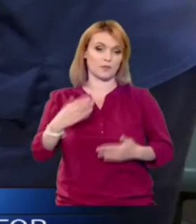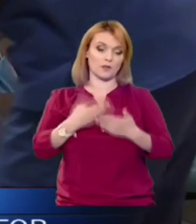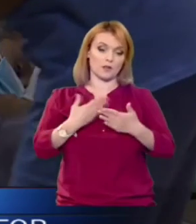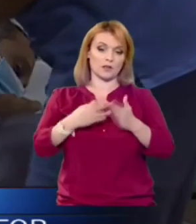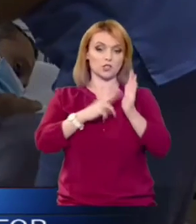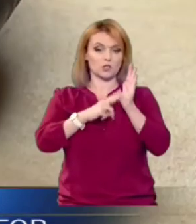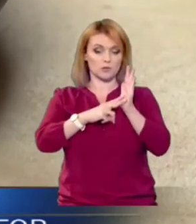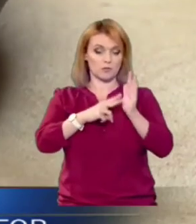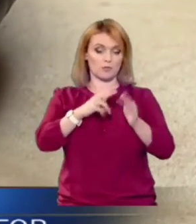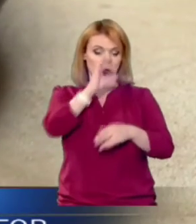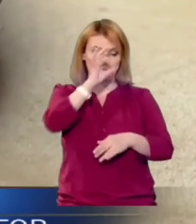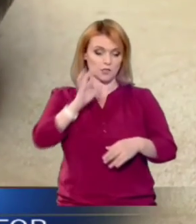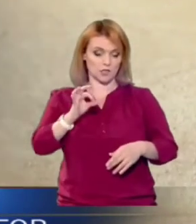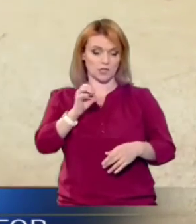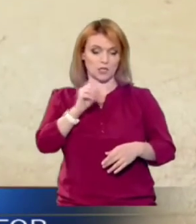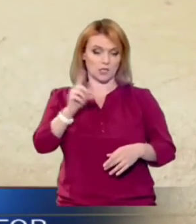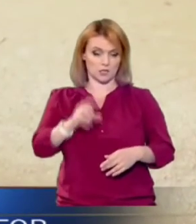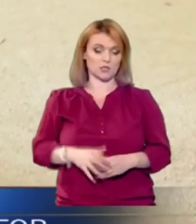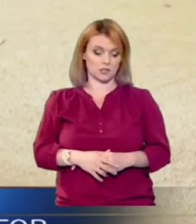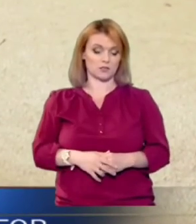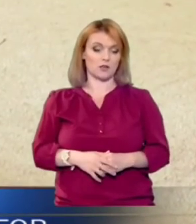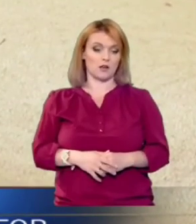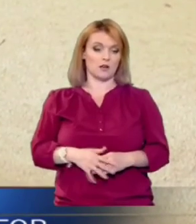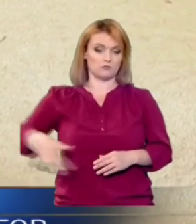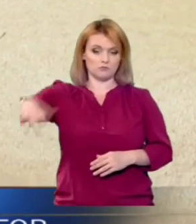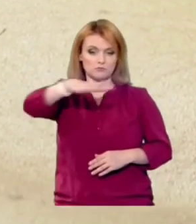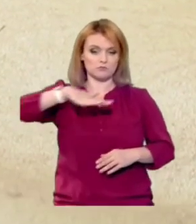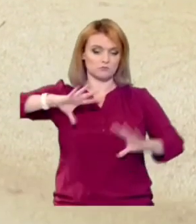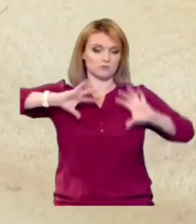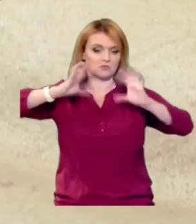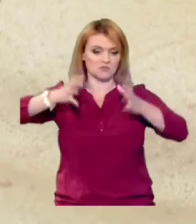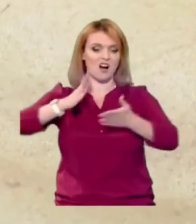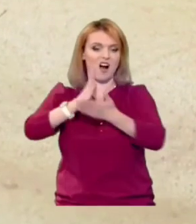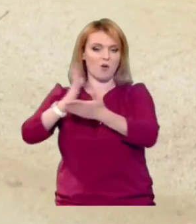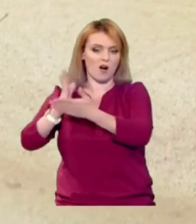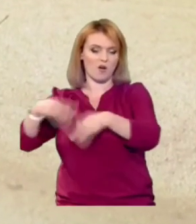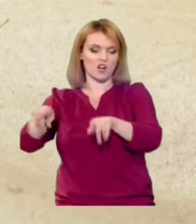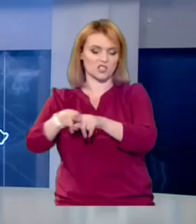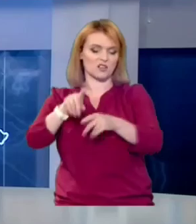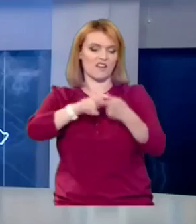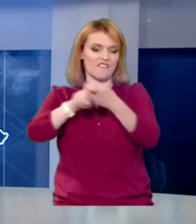70% din populația lumii este purtătoare a virusului papiloma uman.